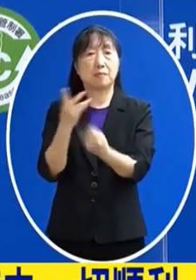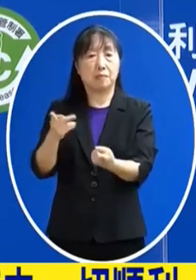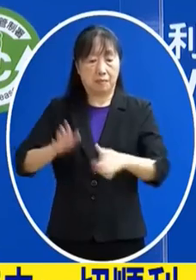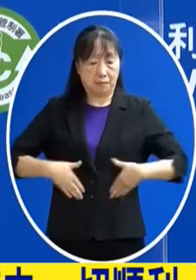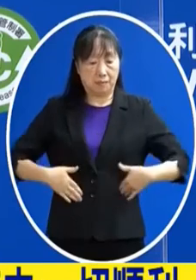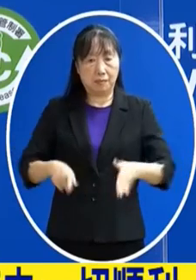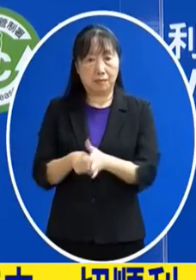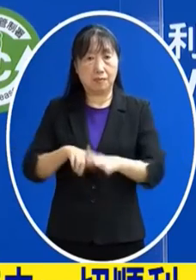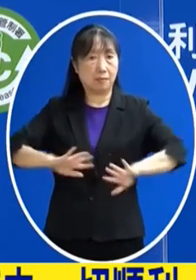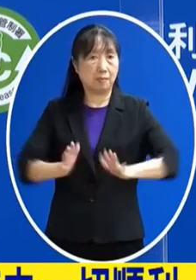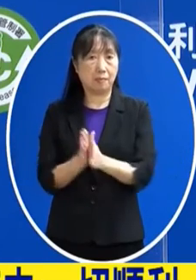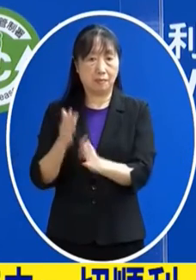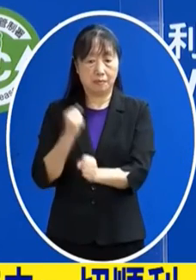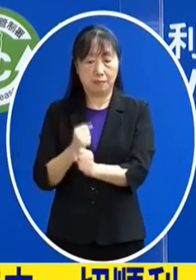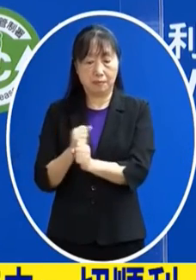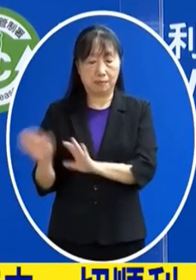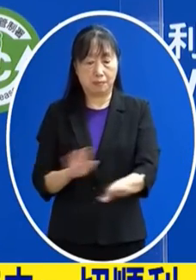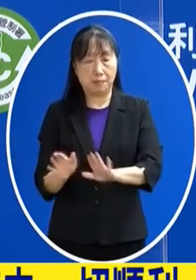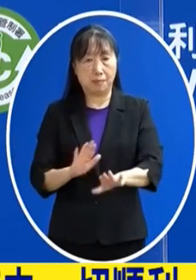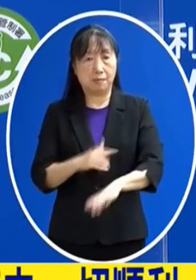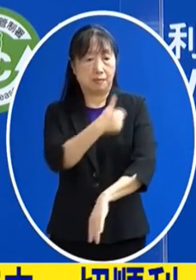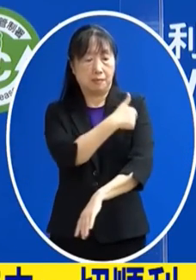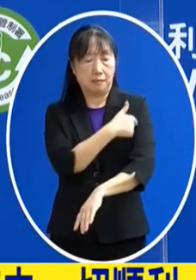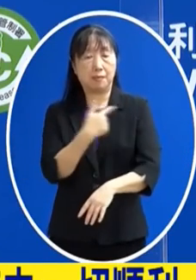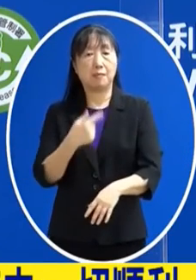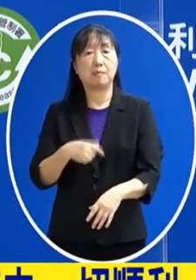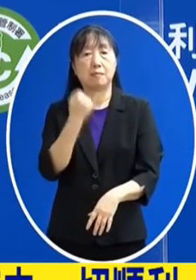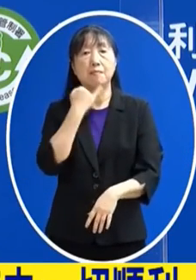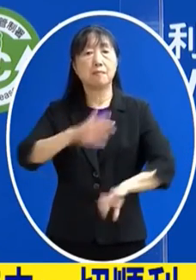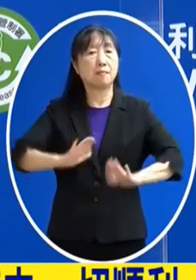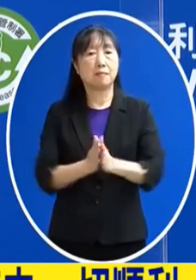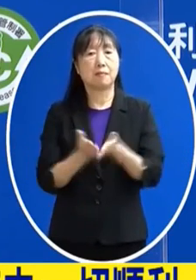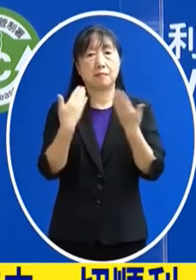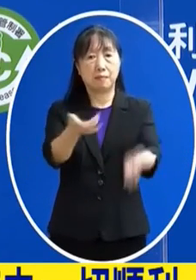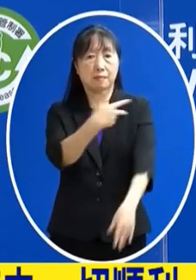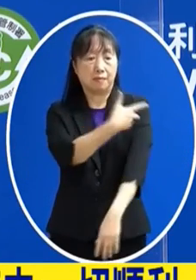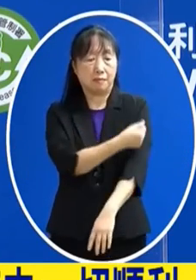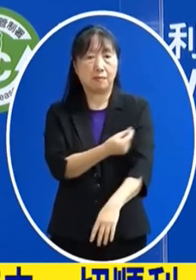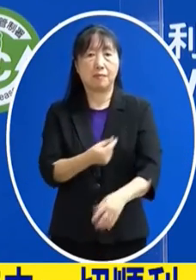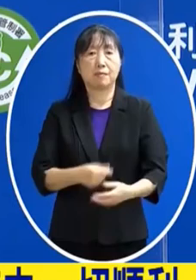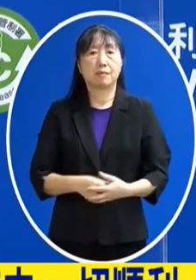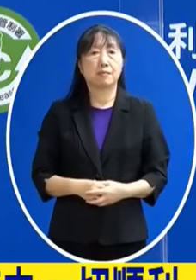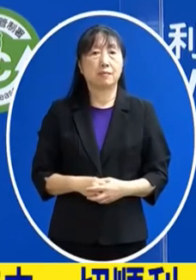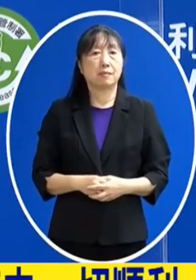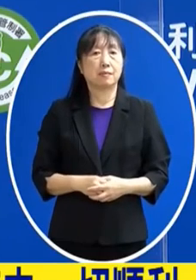候可以生产紧急使用的疫苗，好，来供我们紧急状况使用。